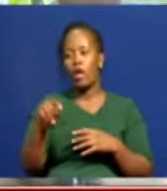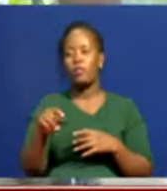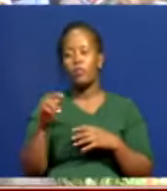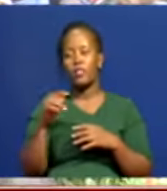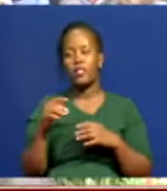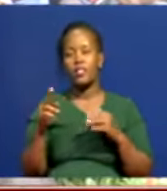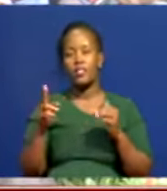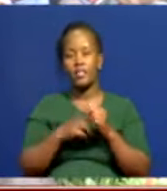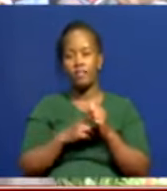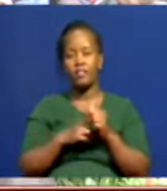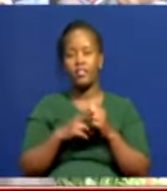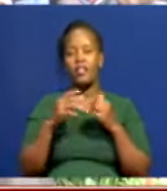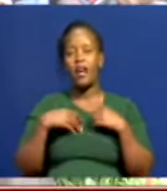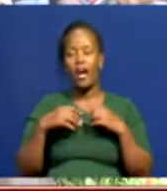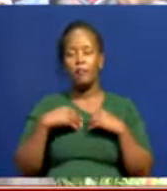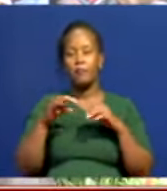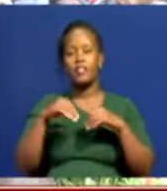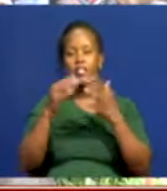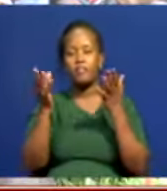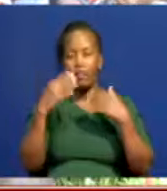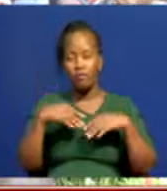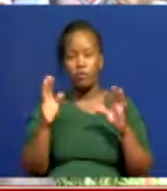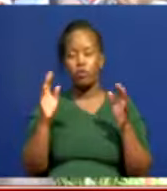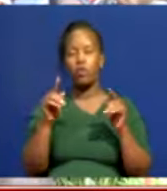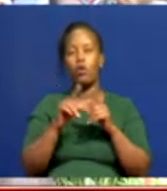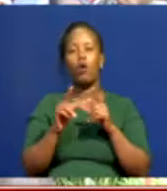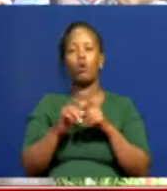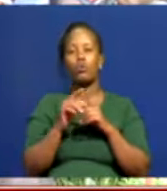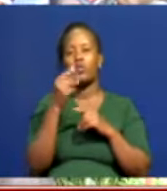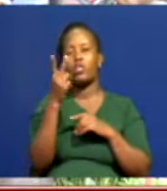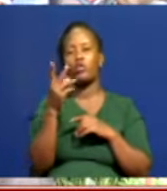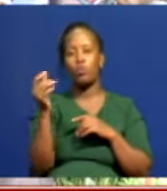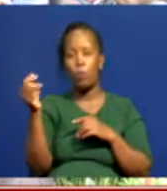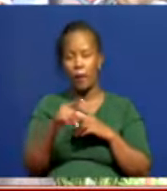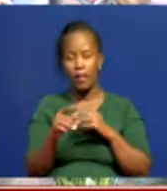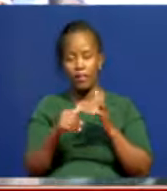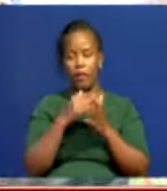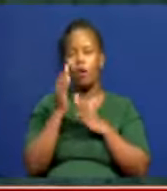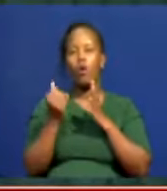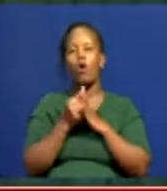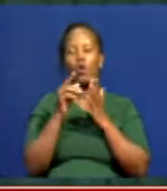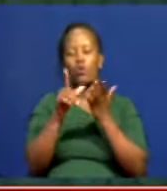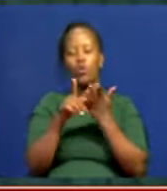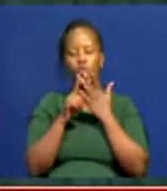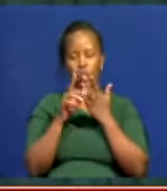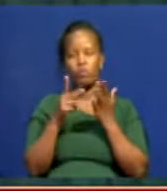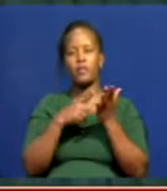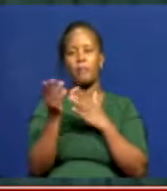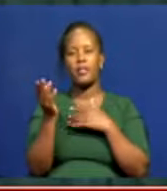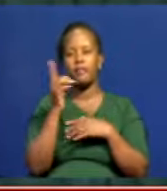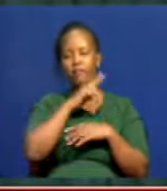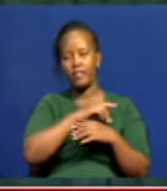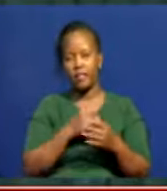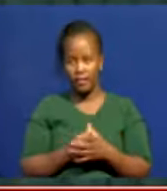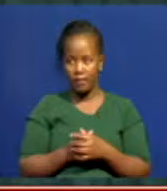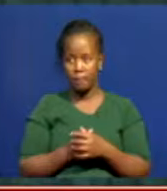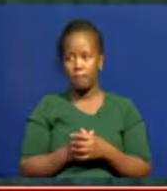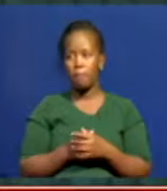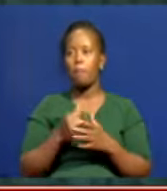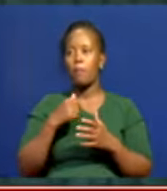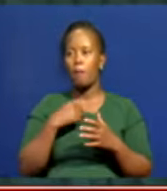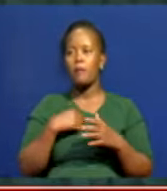arrears has been released, and within 2 months, all farmers' debts will be cleared. Nimepigiwa simu, wananchi